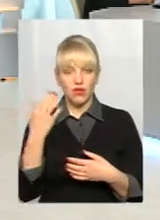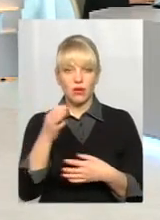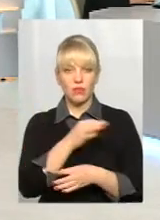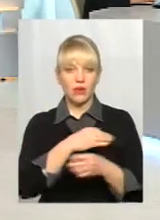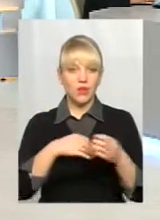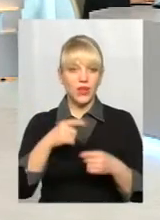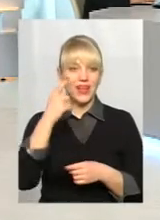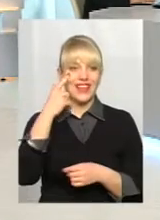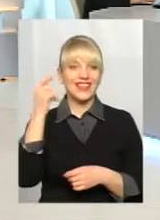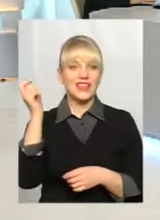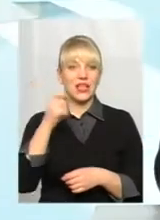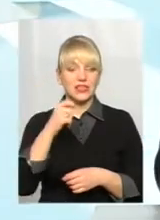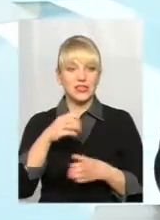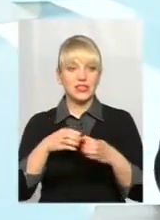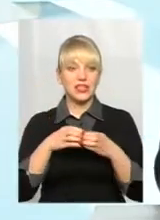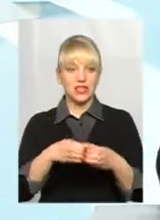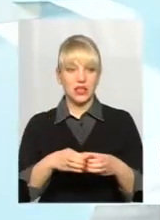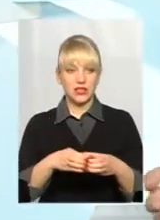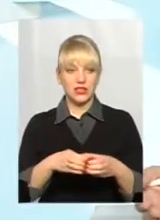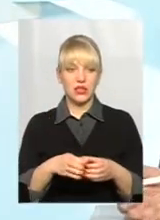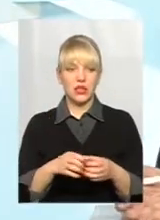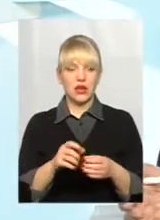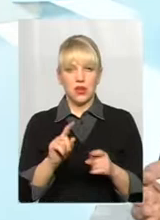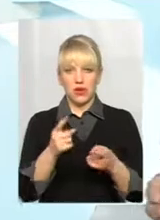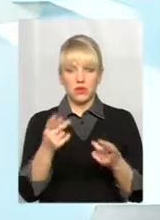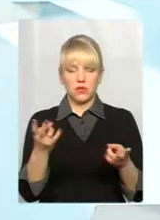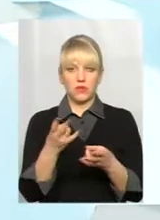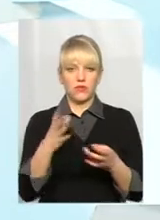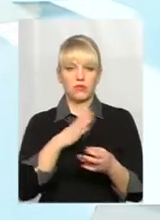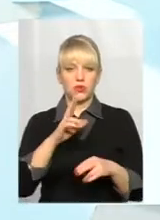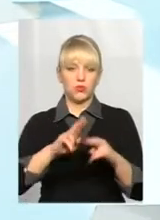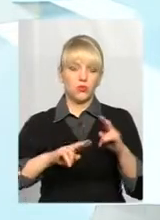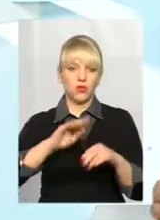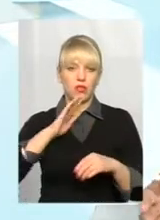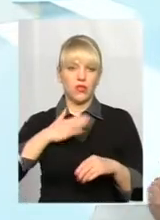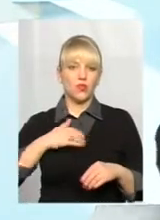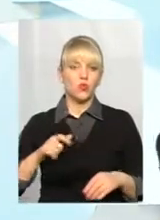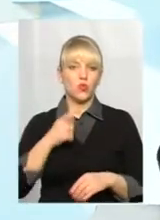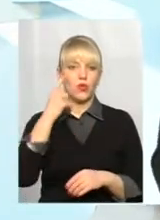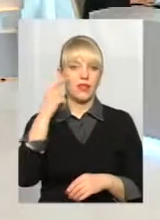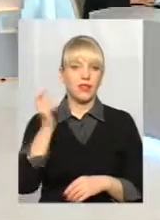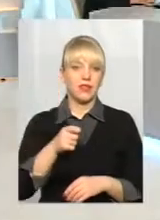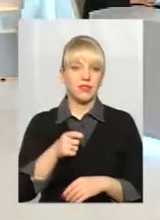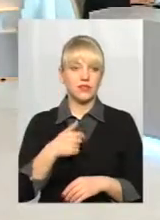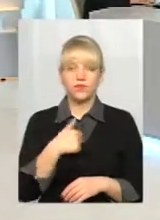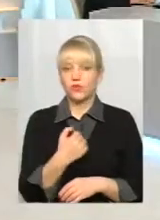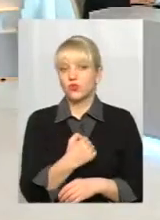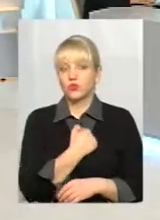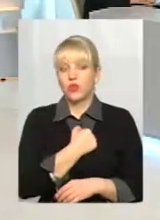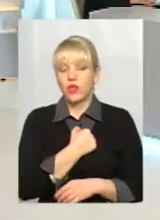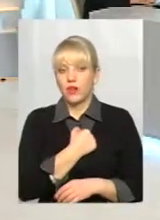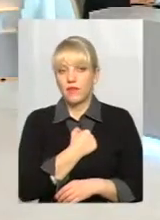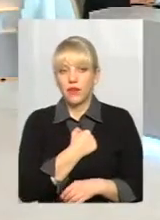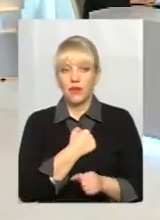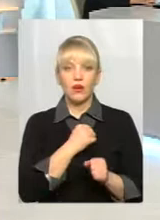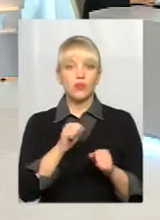делегацією, бо цю дорогу мають бути китайці будувати. Опа, китайці будуть будувати нашу дорогу. Ну, шкода, можливо, знову ж там